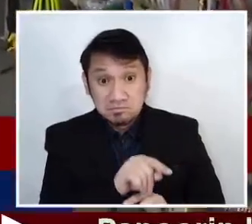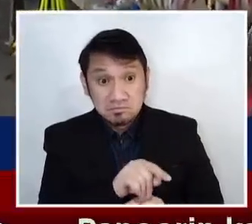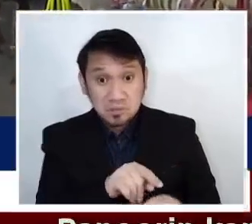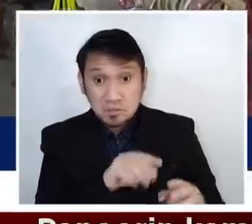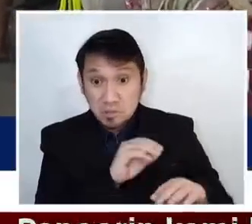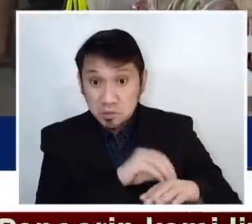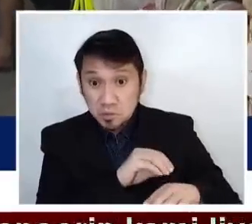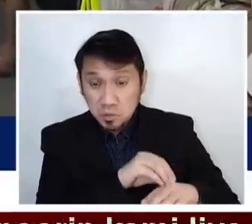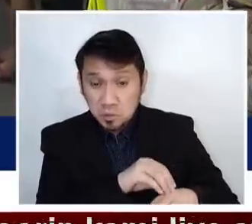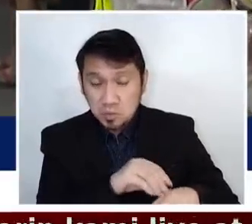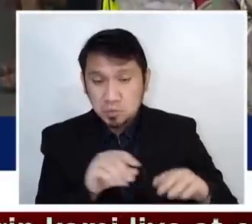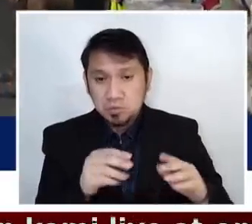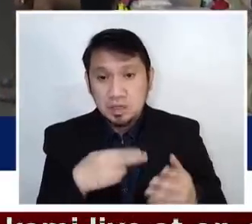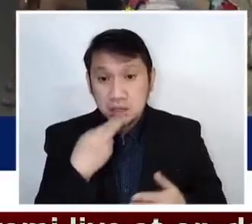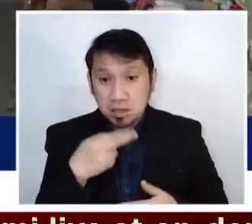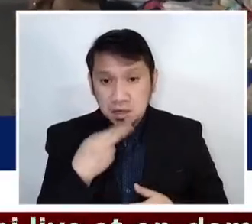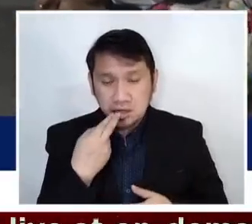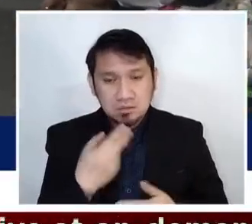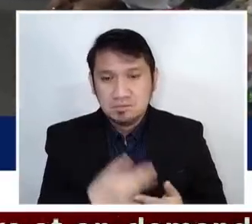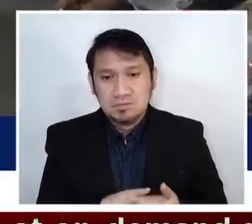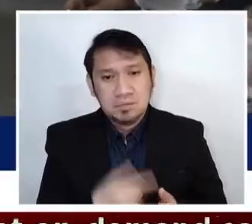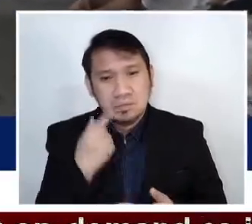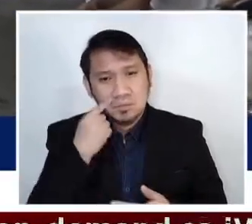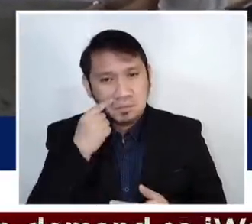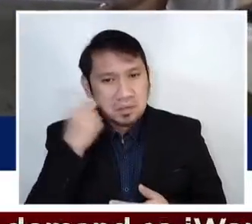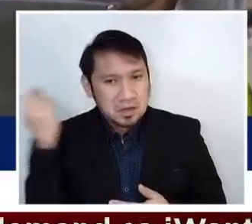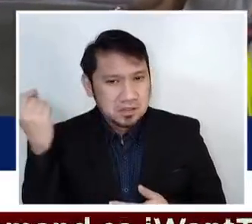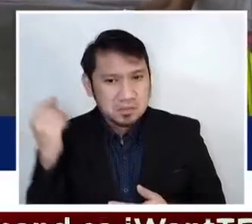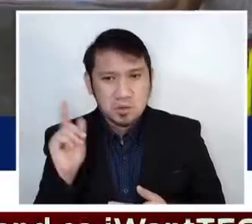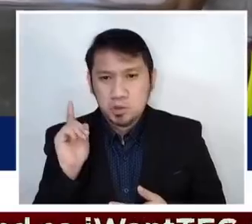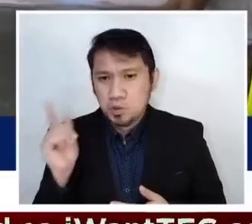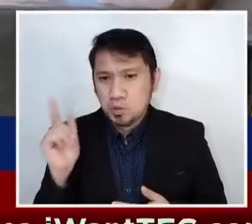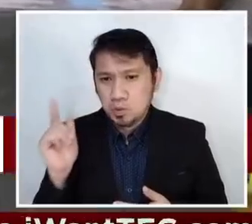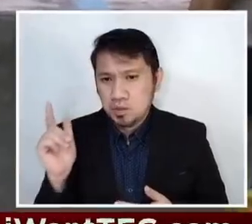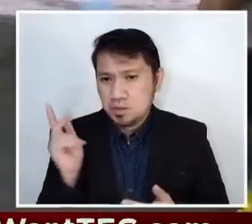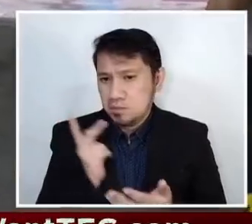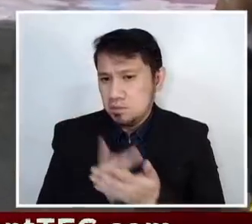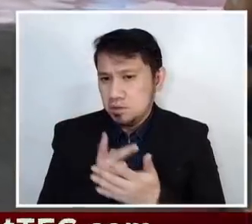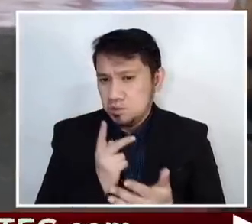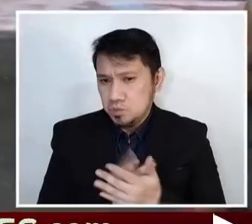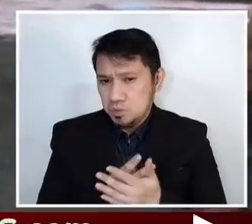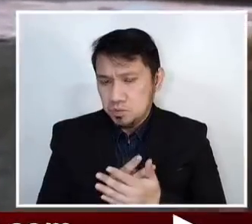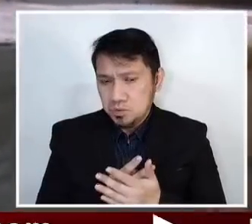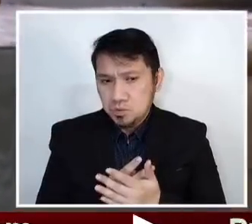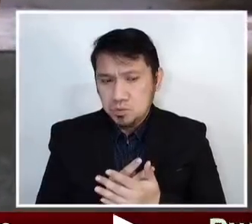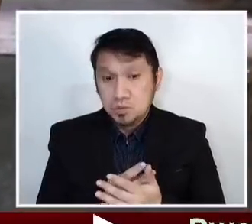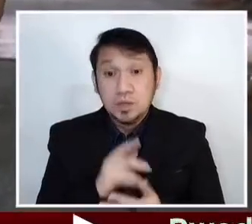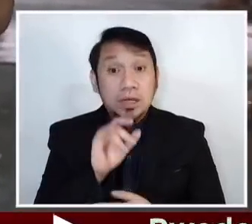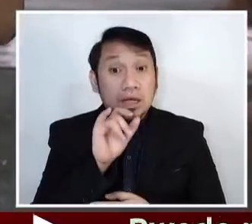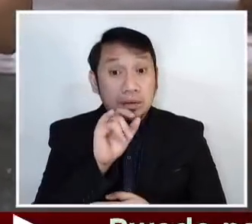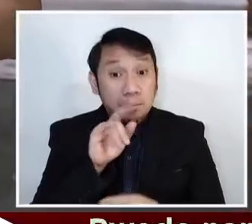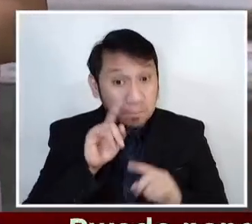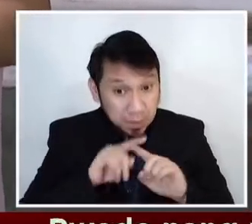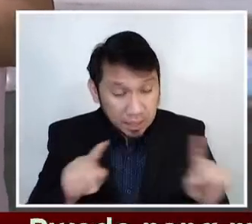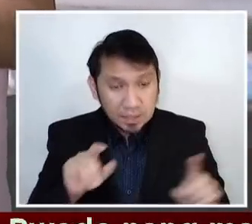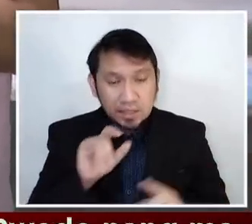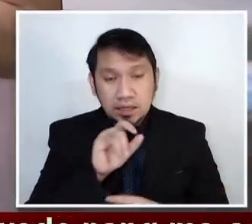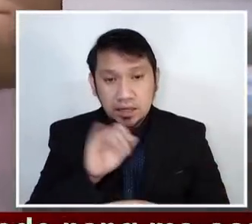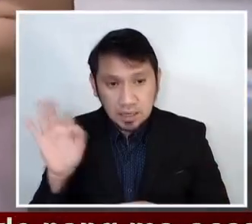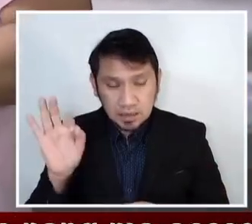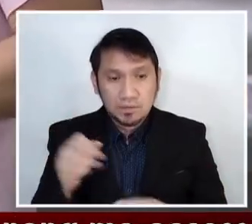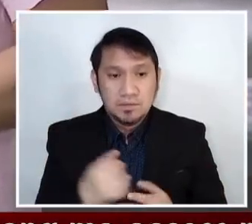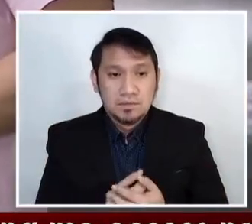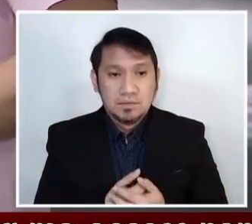tatanungin, malabong maibaba sa 20 pesos ang isang kilo ng bigas, maliban na lang kung sasaluhin